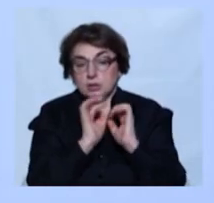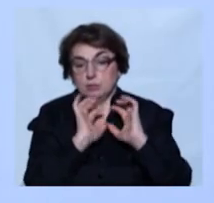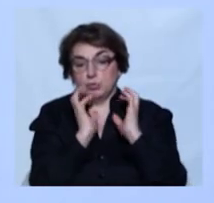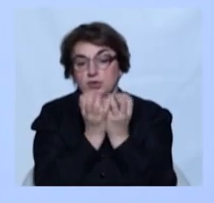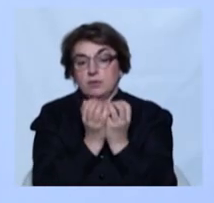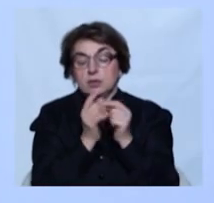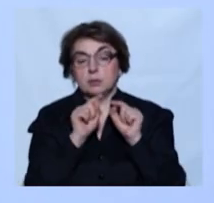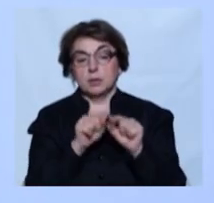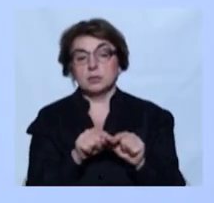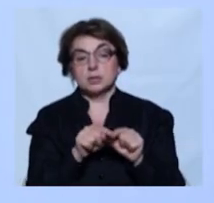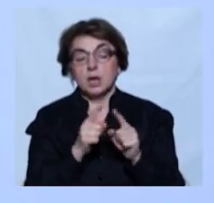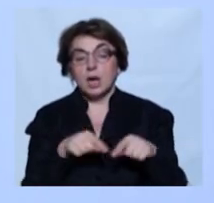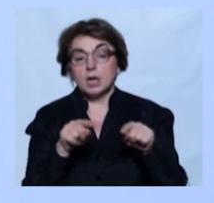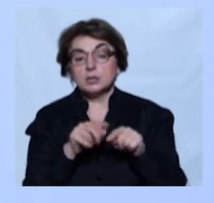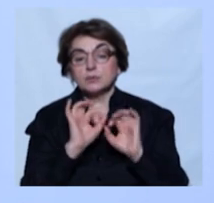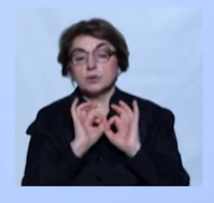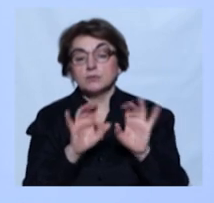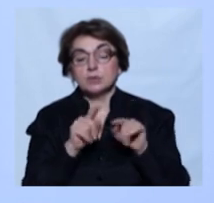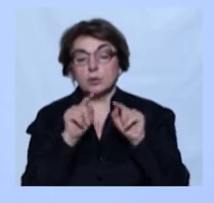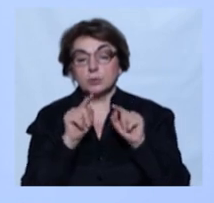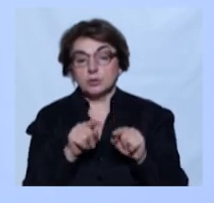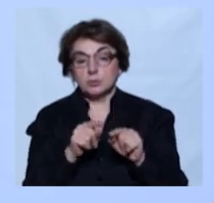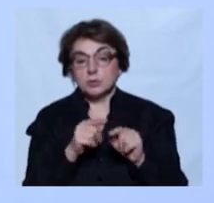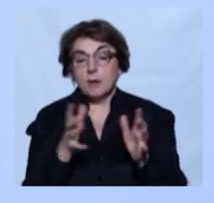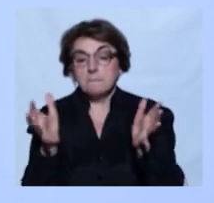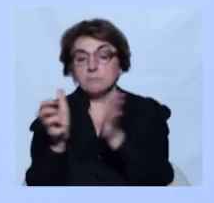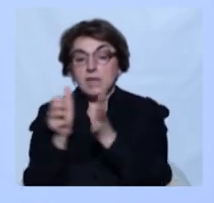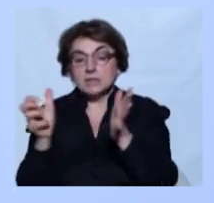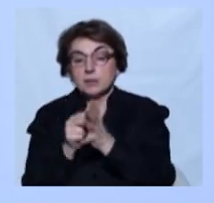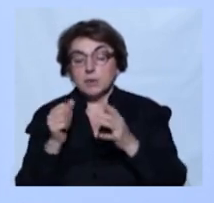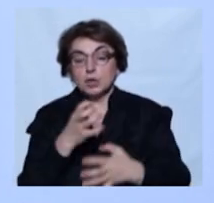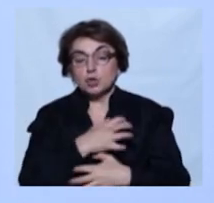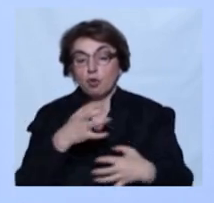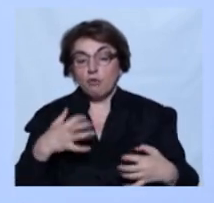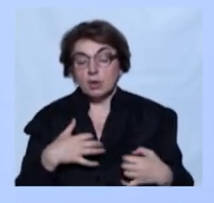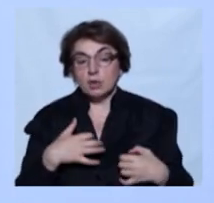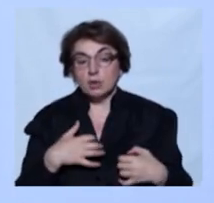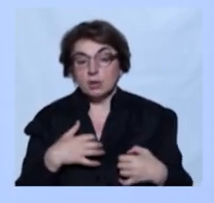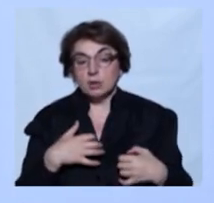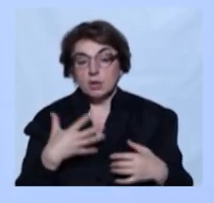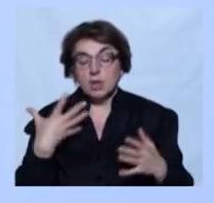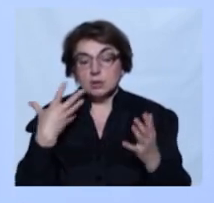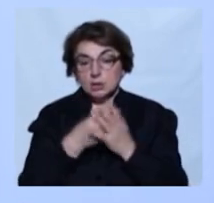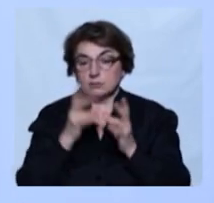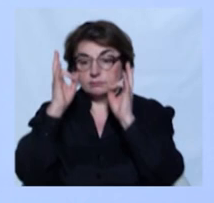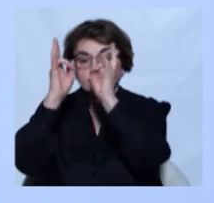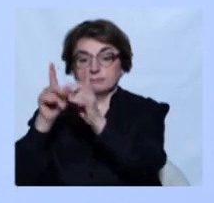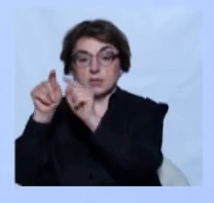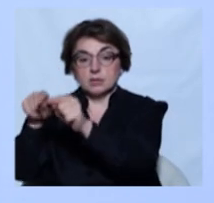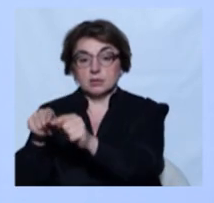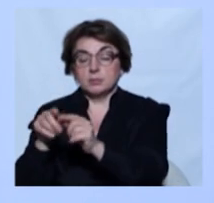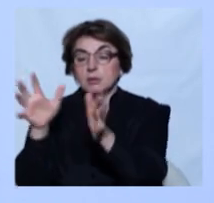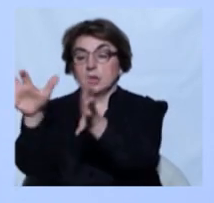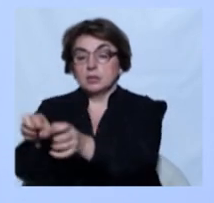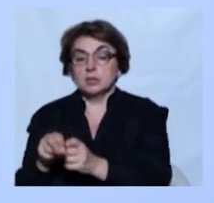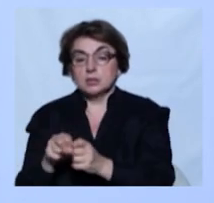გვალდება ის. ასევე ჩვენ ვისაუბრეთ იმაზე, რომ მტაცებელი ცხოველები თავს ესხმიან და